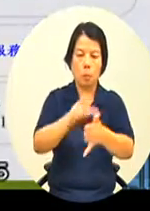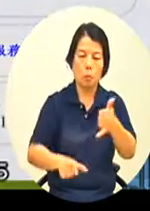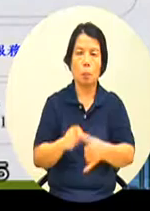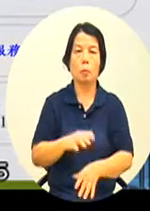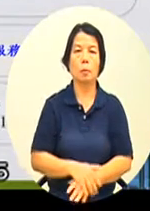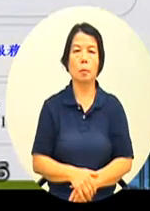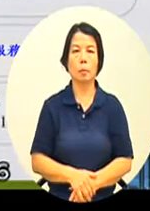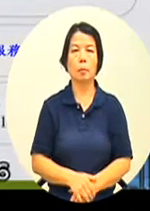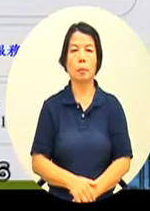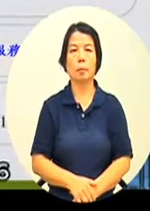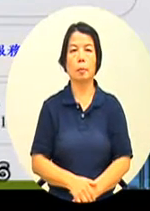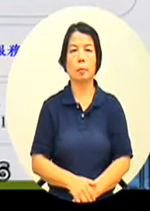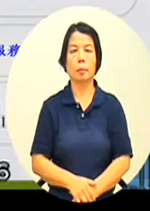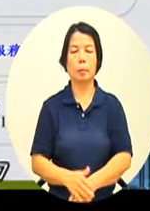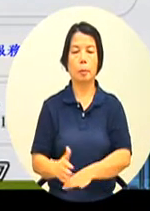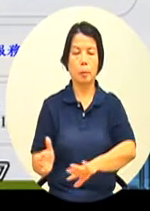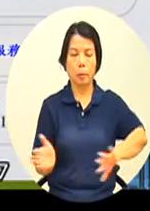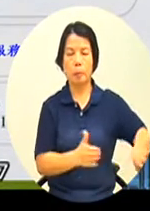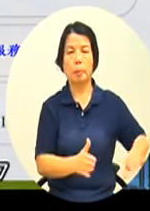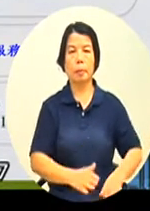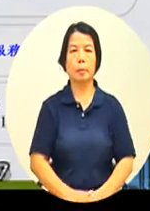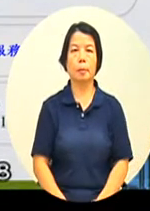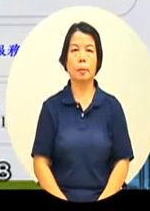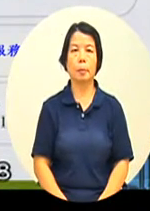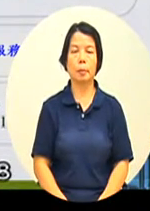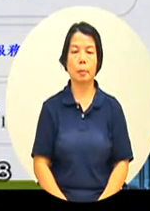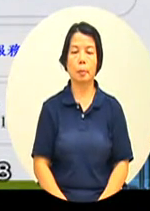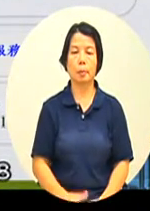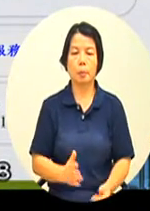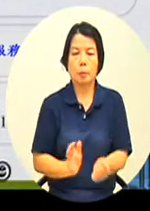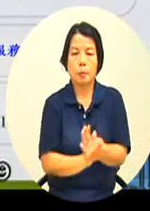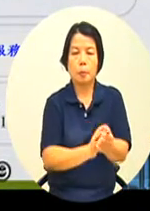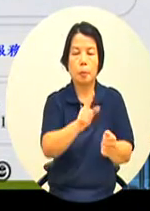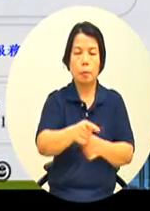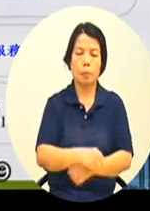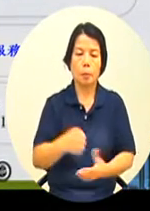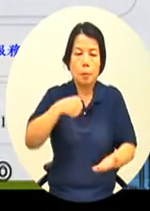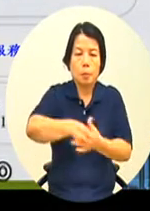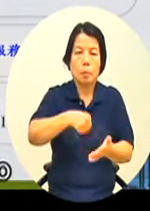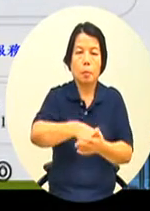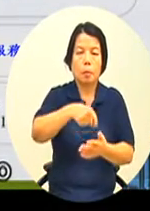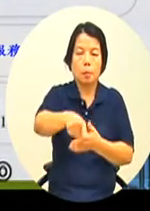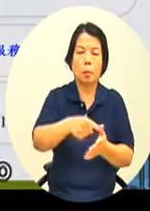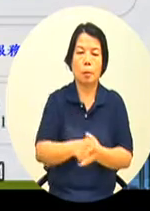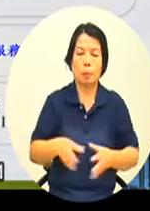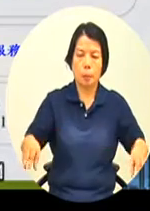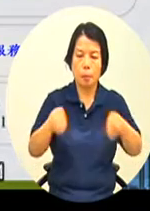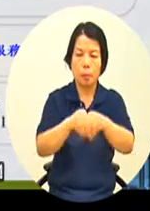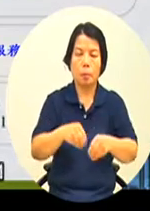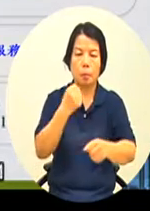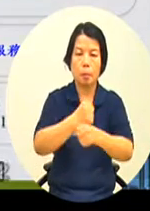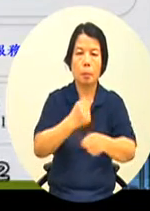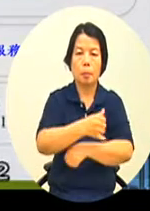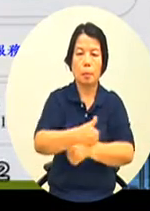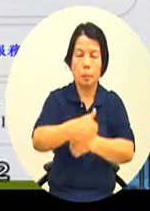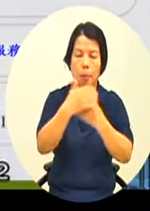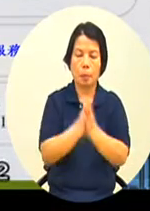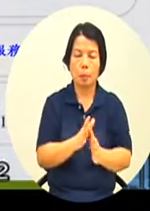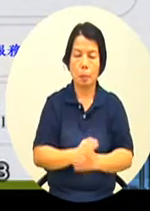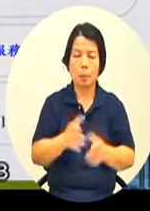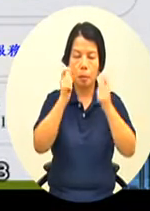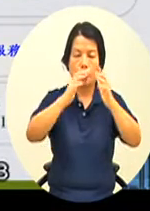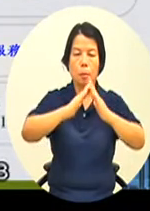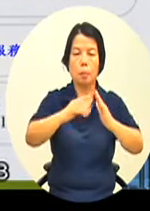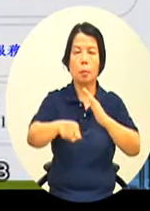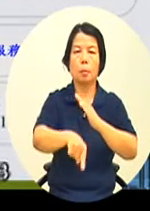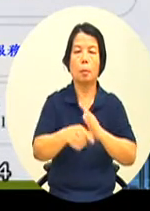那在另外在激发志愿服务媒合公教人力部分，本府推动这个